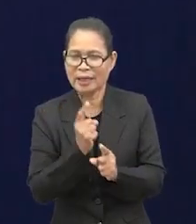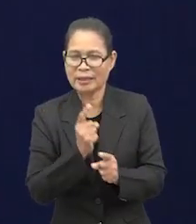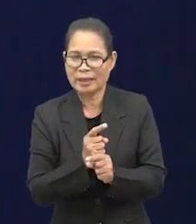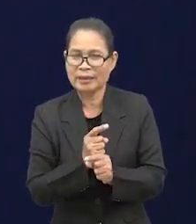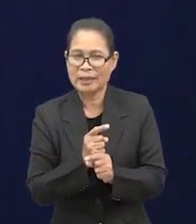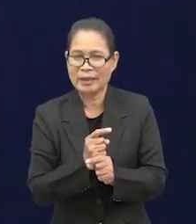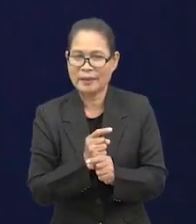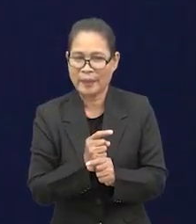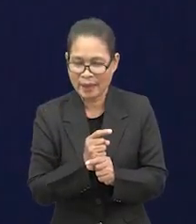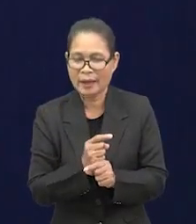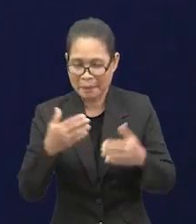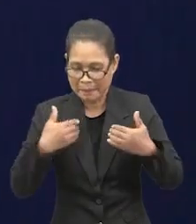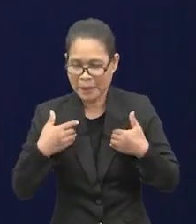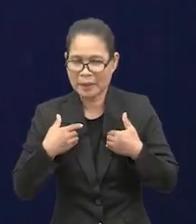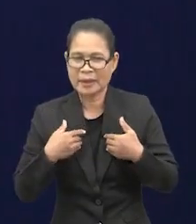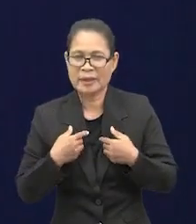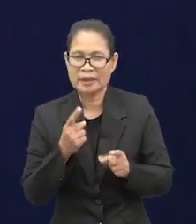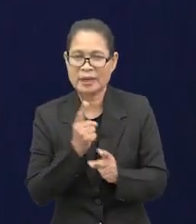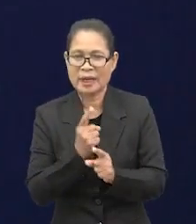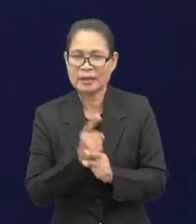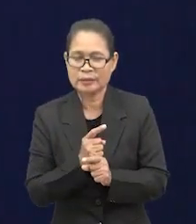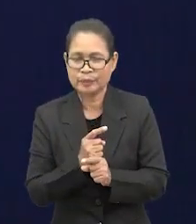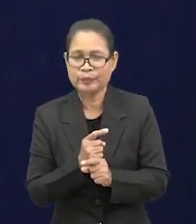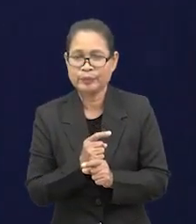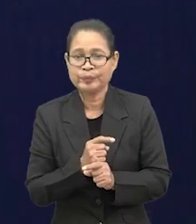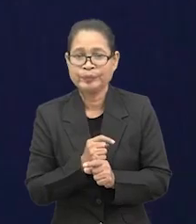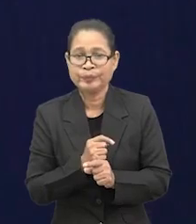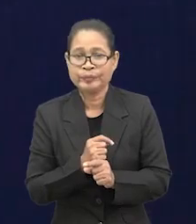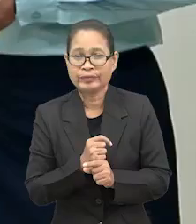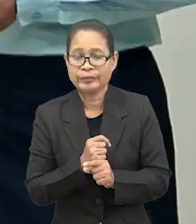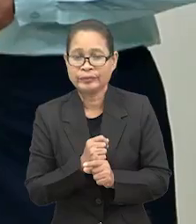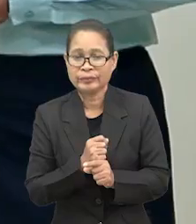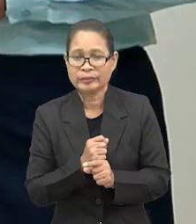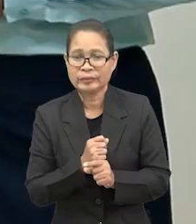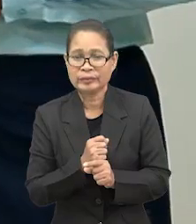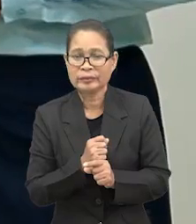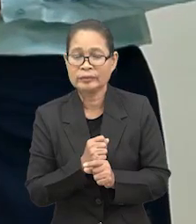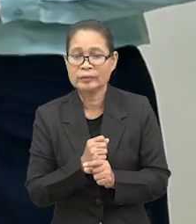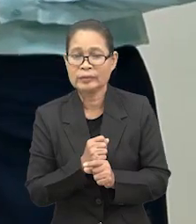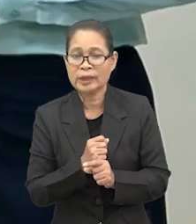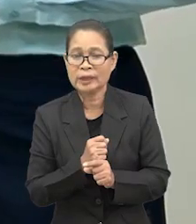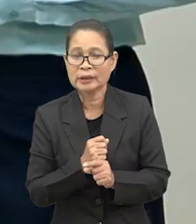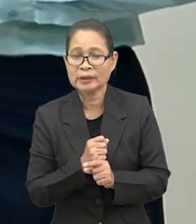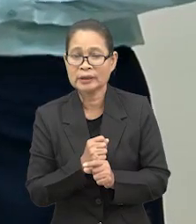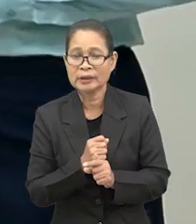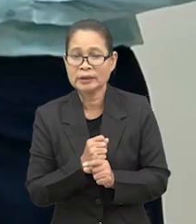bảo vãi có ai ban chà miền chúng tôi sẽ bị đọc ấy tiết con